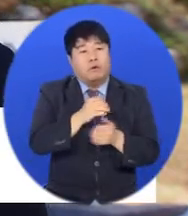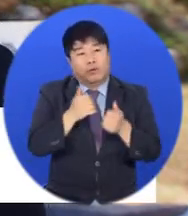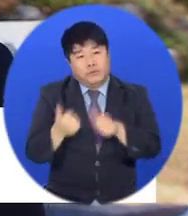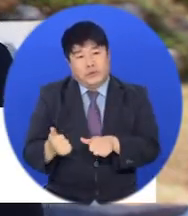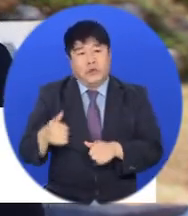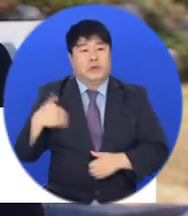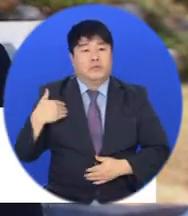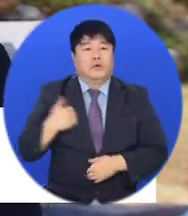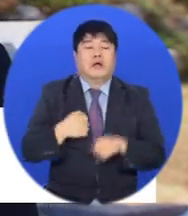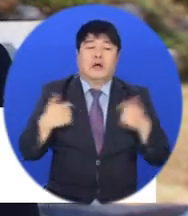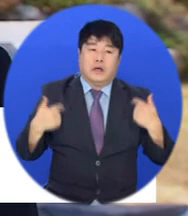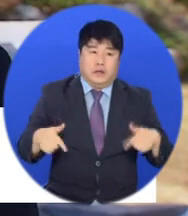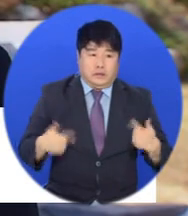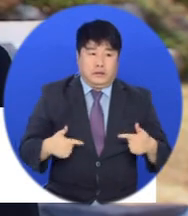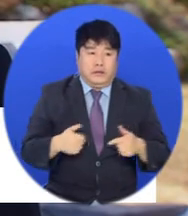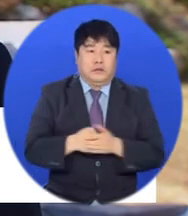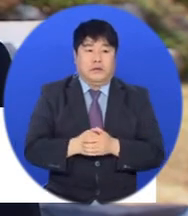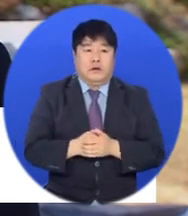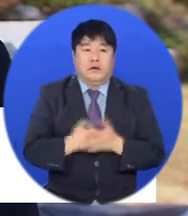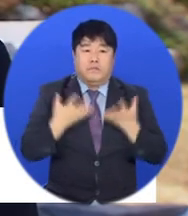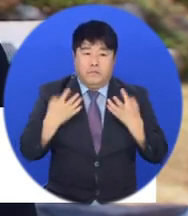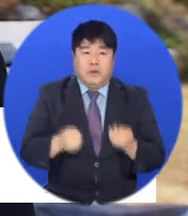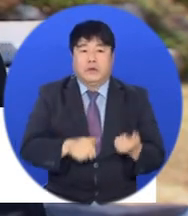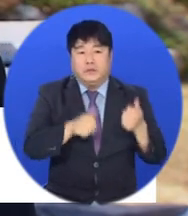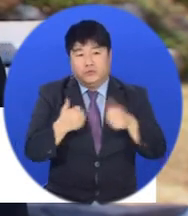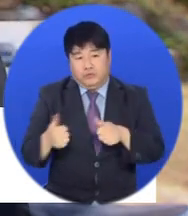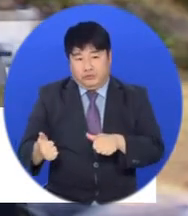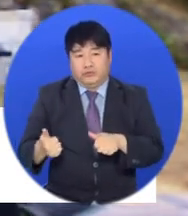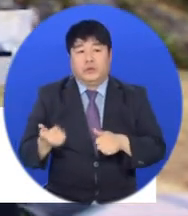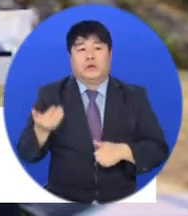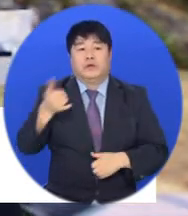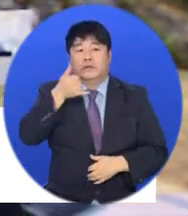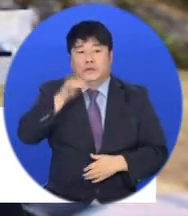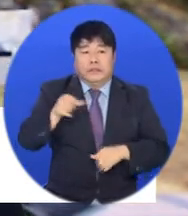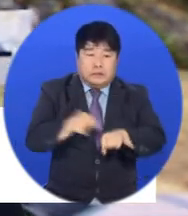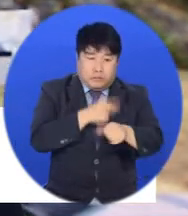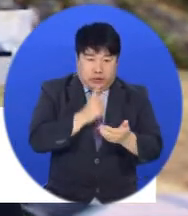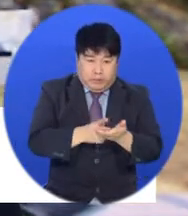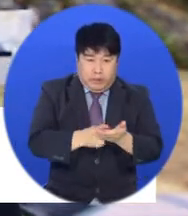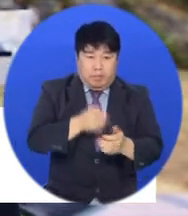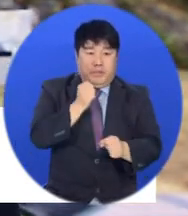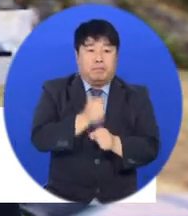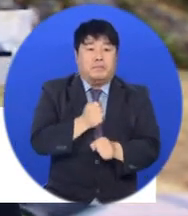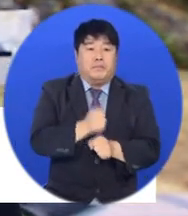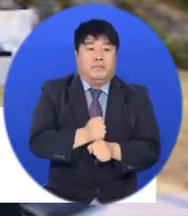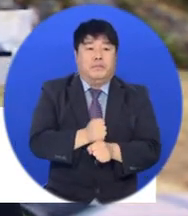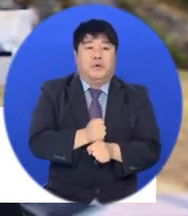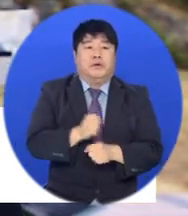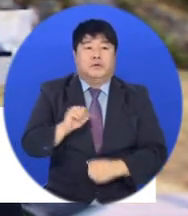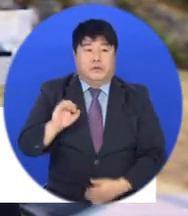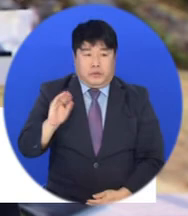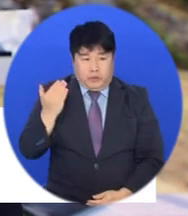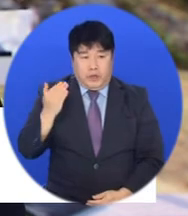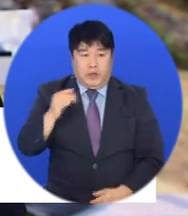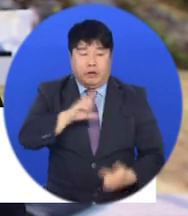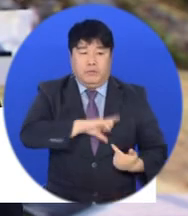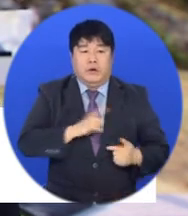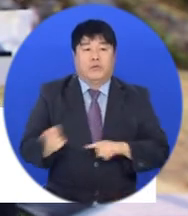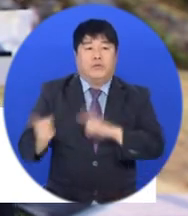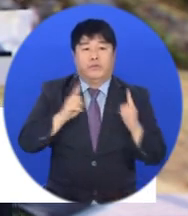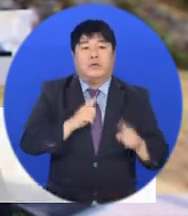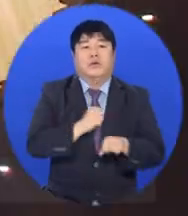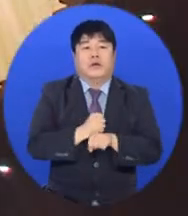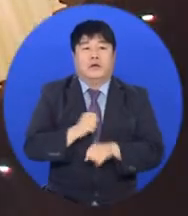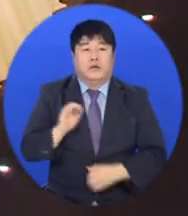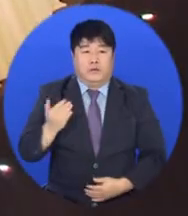줄 모르고 매년 몇십 명씩 돌아가시는 방국인데 특별법이 제정되어서 명예를 회복해야